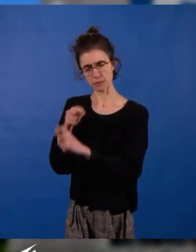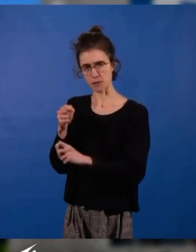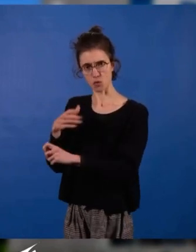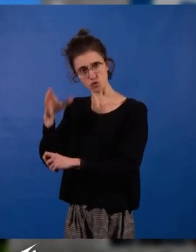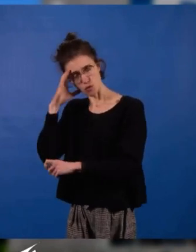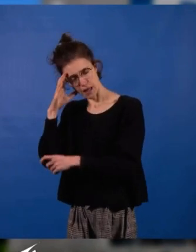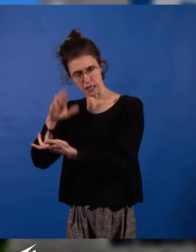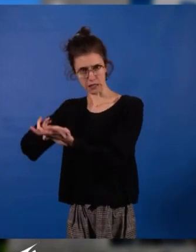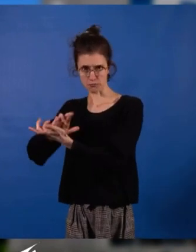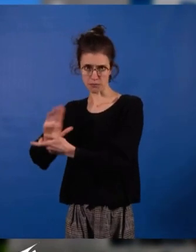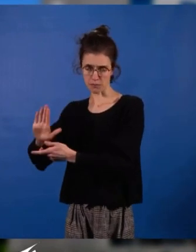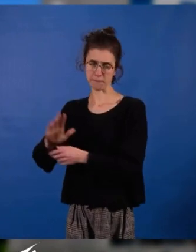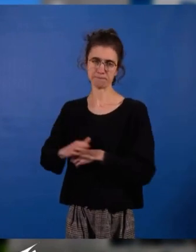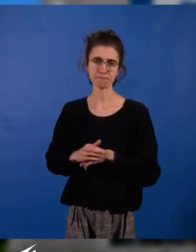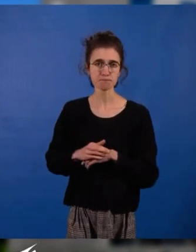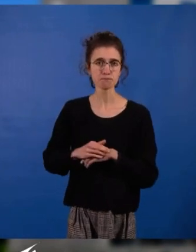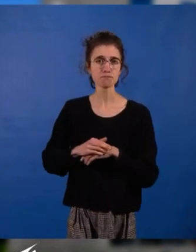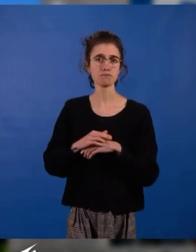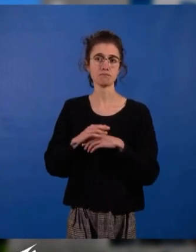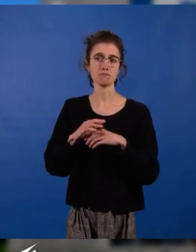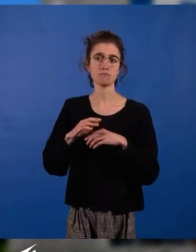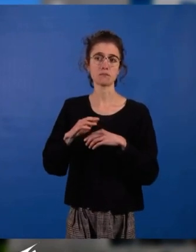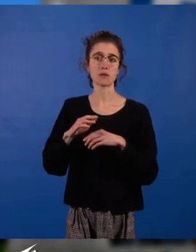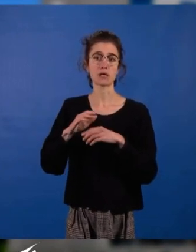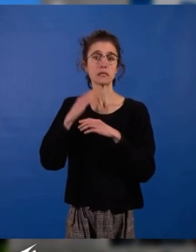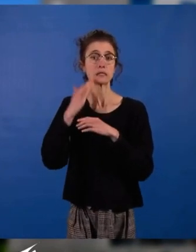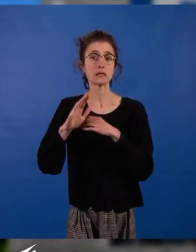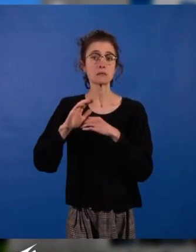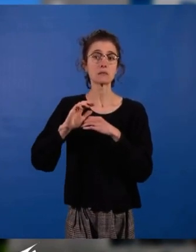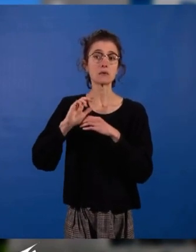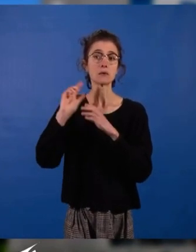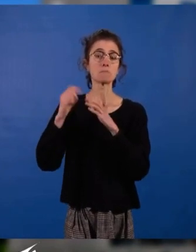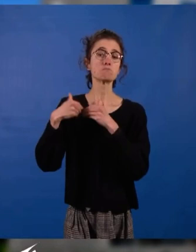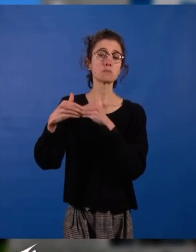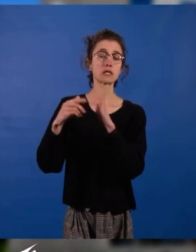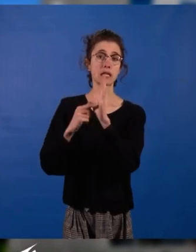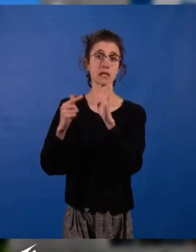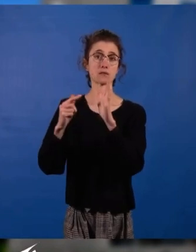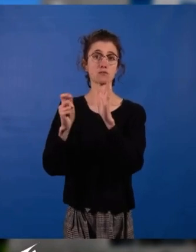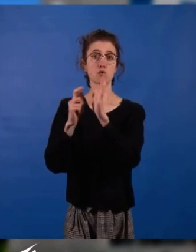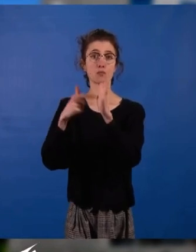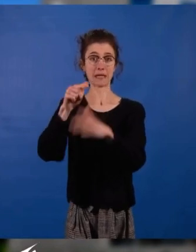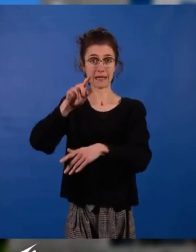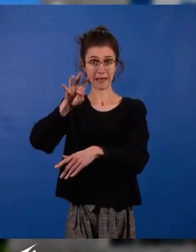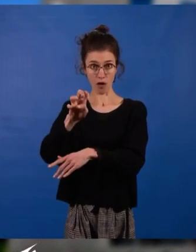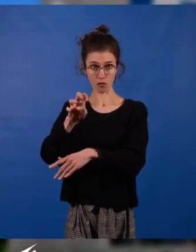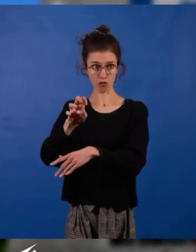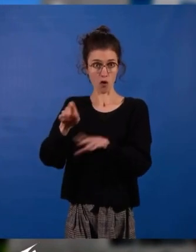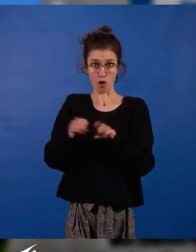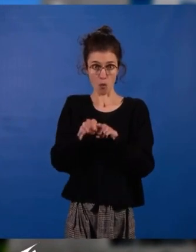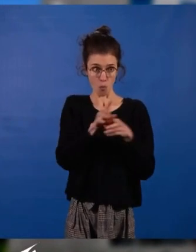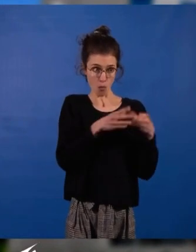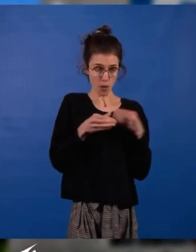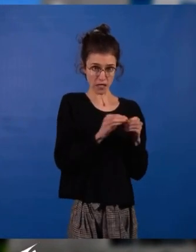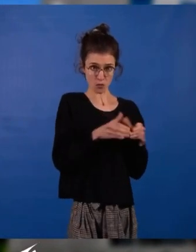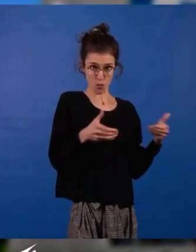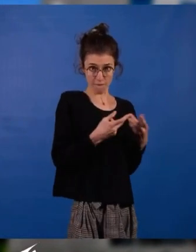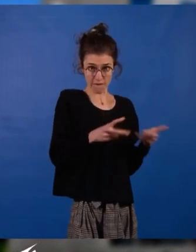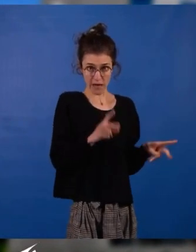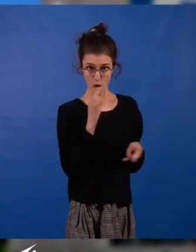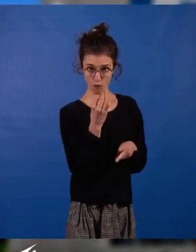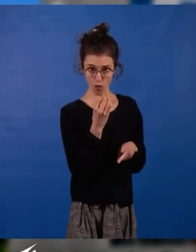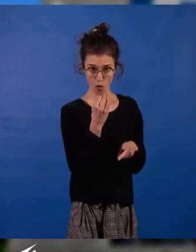9 millions de passagers par an en 2040, plus de 300 fois la population d'Orvaux, alors que nous en avions 4 millions en